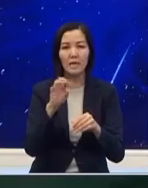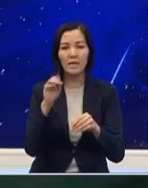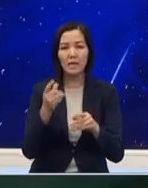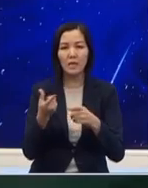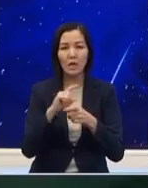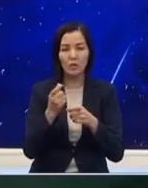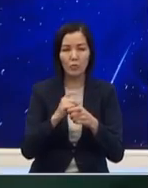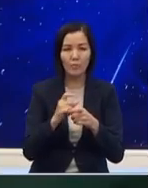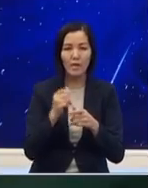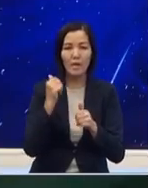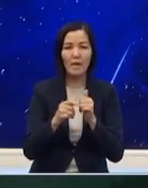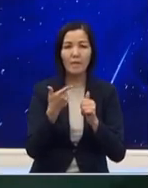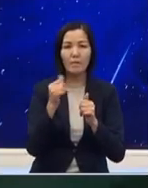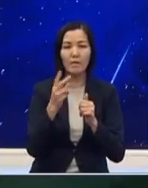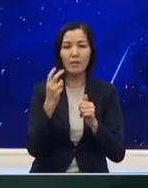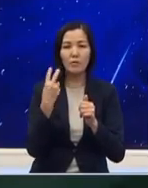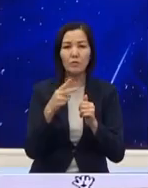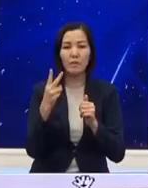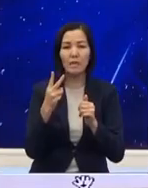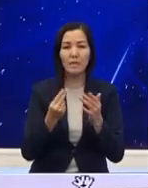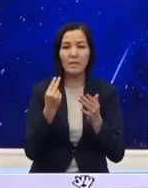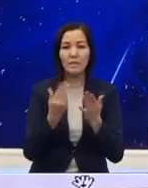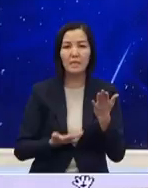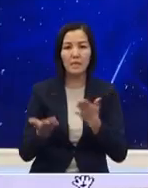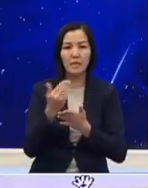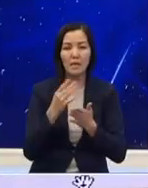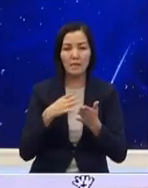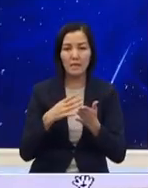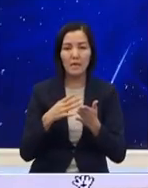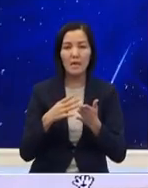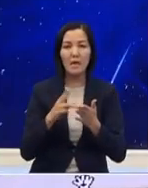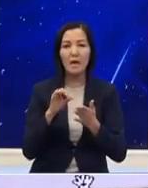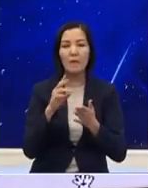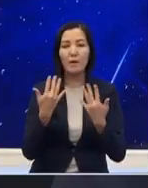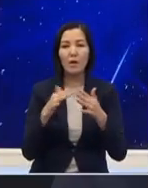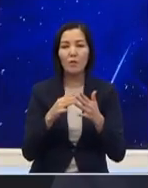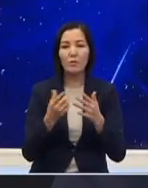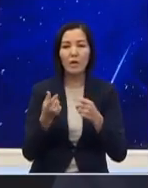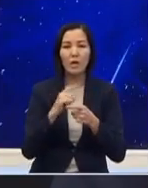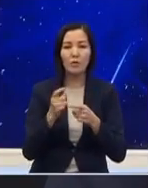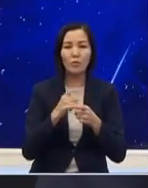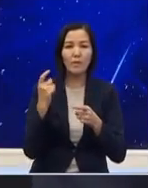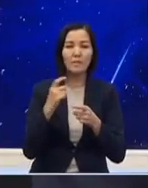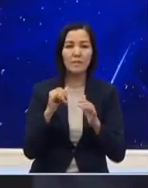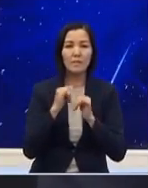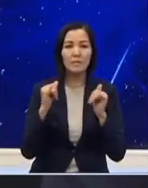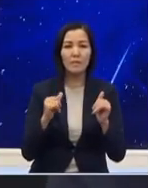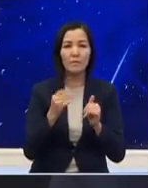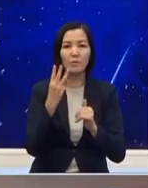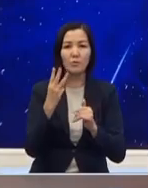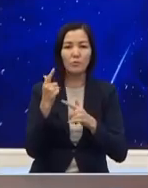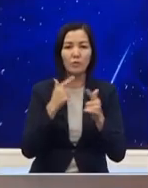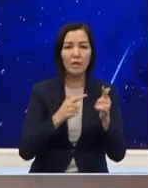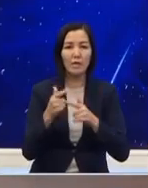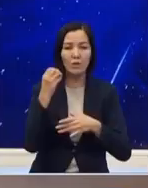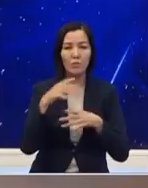картоп тұқымының әр гектарынан 222 центнерден өнім алынды. Қақпақ ауылдық округінен картоп шаруашылығын дамыту мақсатында 3 қақпақ